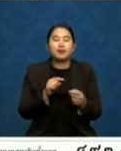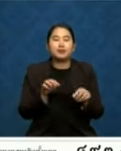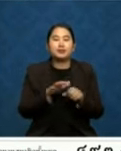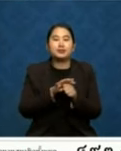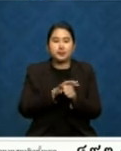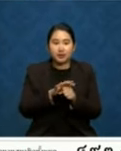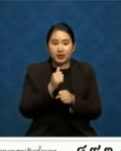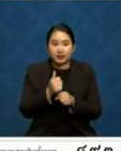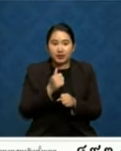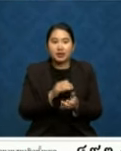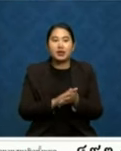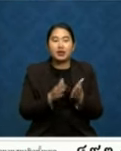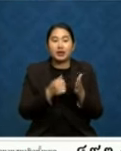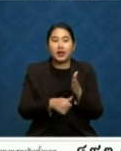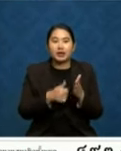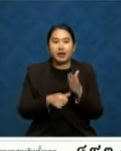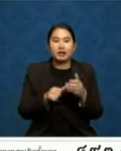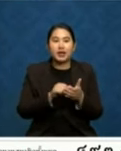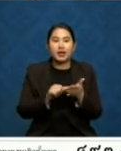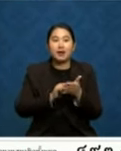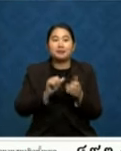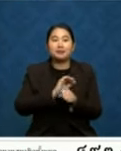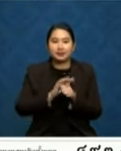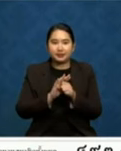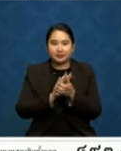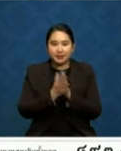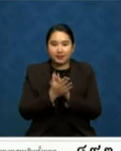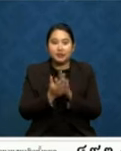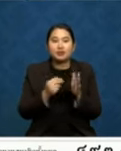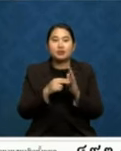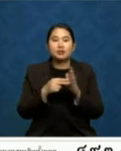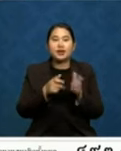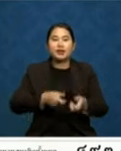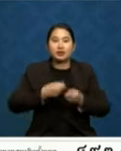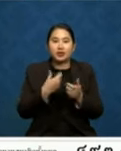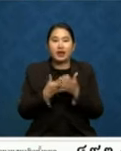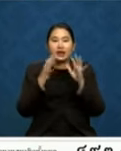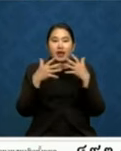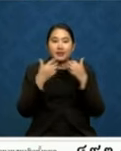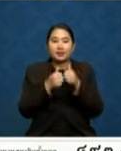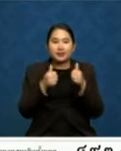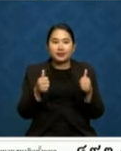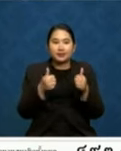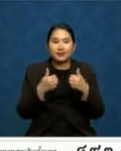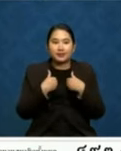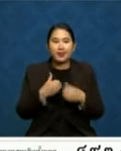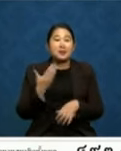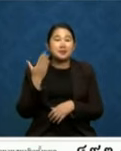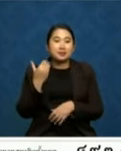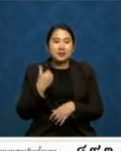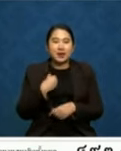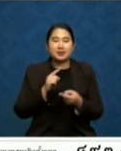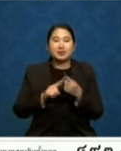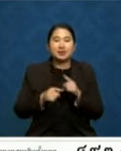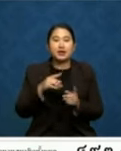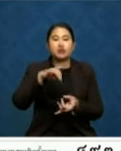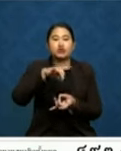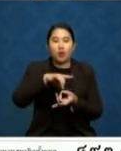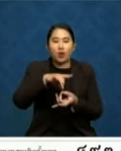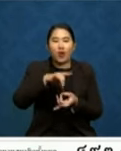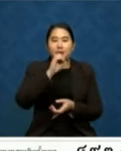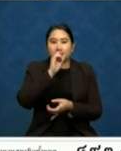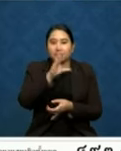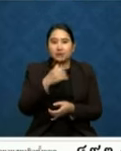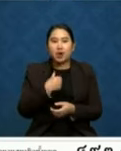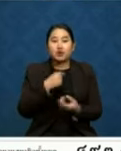สร้างภาษีหลายต่อหลายอย่างนะครับก็สามารถที่จะช่วยให้เกษตรกรมีรายได้ที่ดีขึ้นเหมือนอย่างเมื่อกี้นะครับที่เพื่อนสมาชิกจากสุโขทัยได้พูดถึง